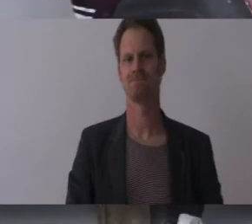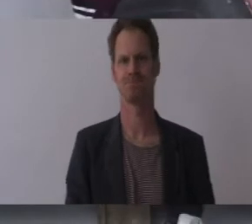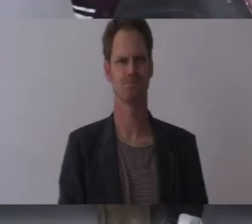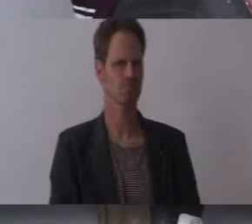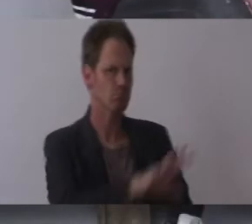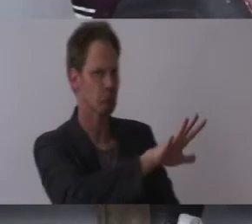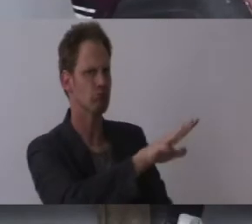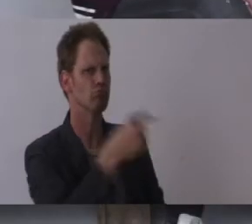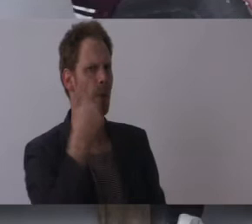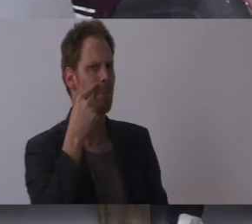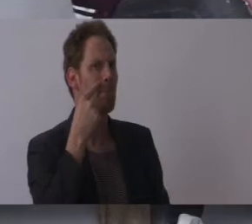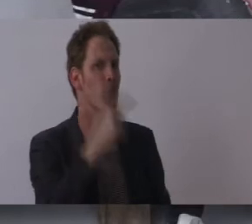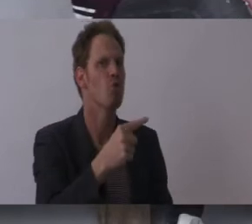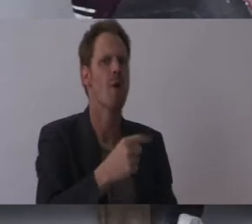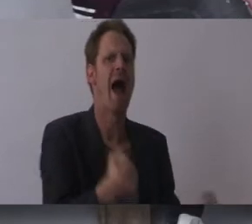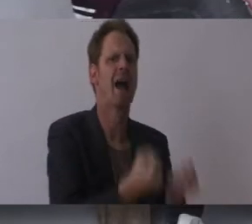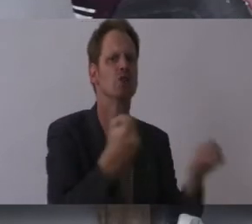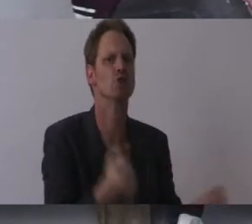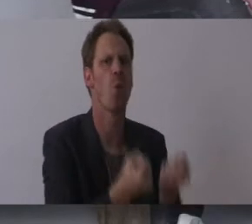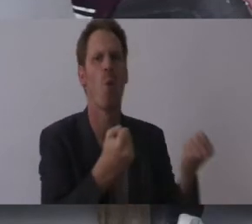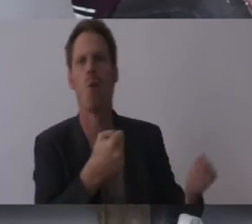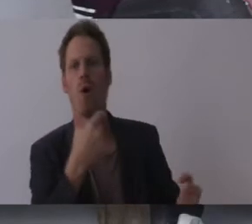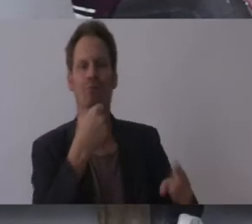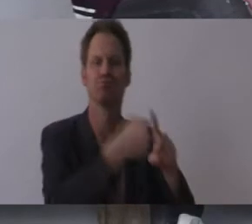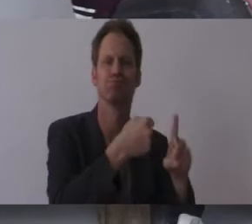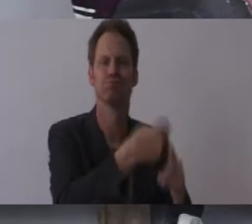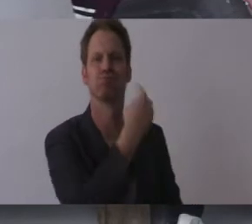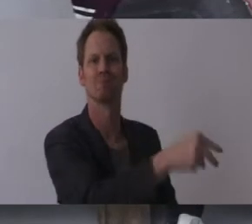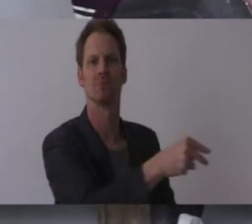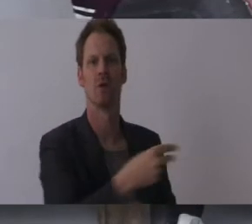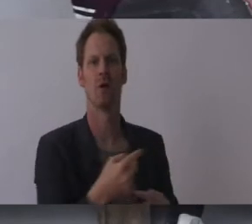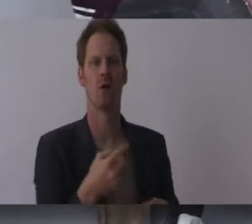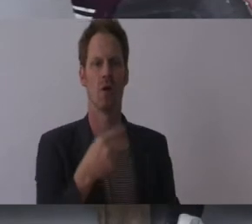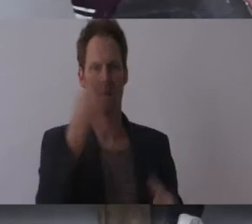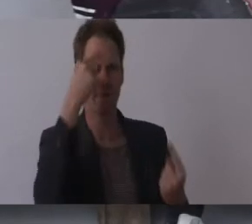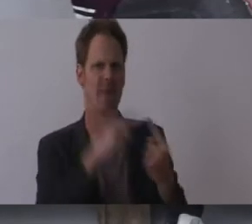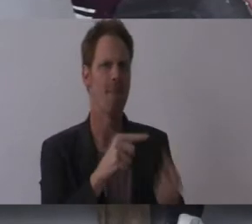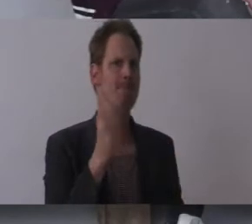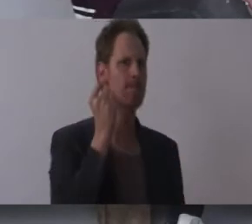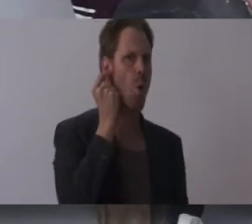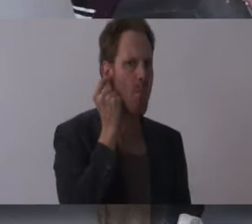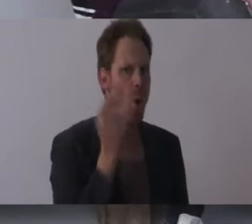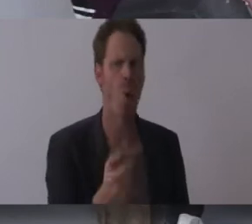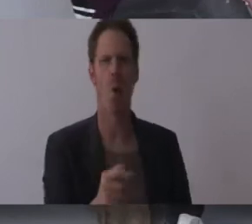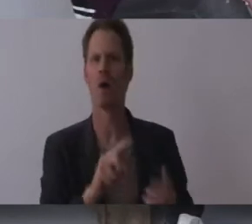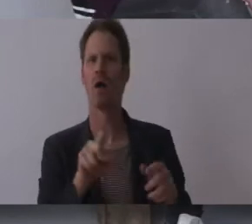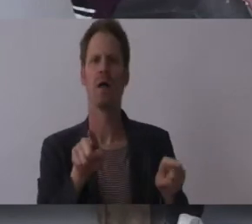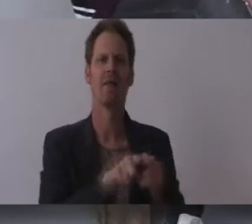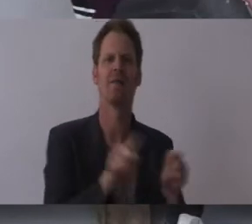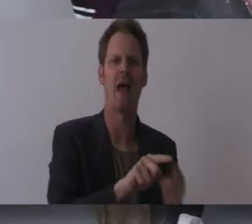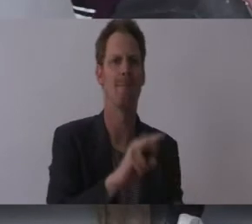Et alors, je ne l'ai pas vu dans les différentes actions militantes, mais par rapport à l'homosexualité, la transsexualité,